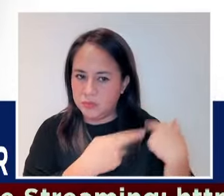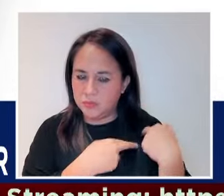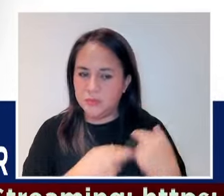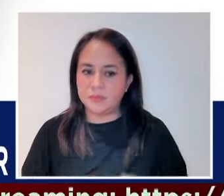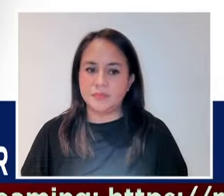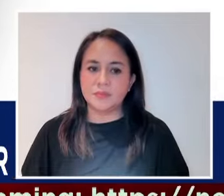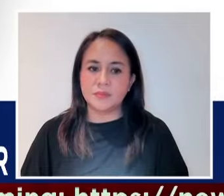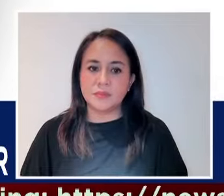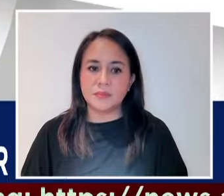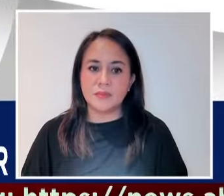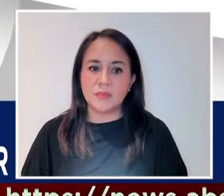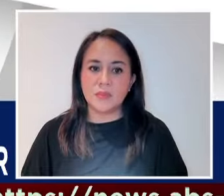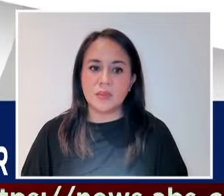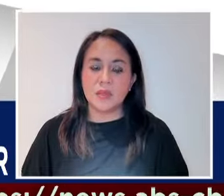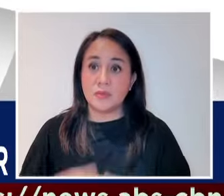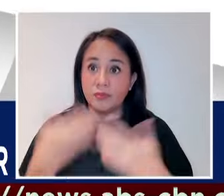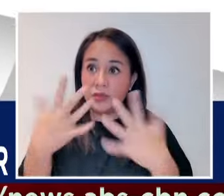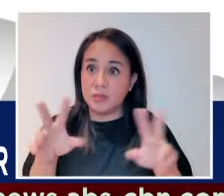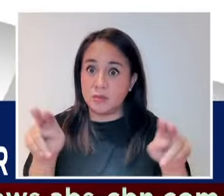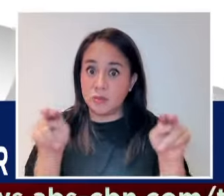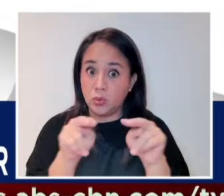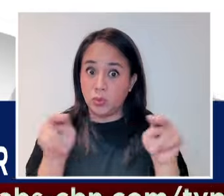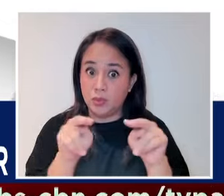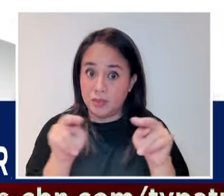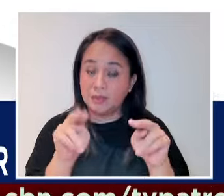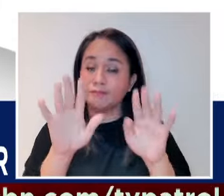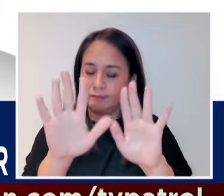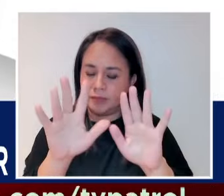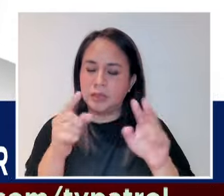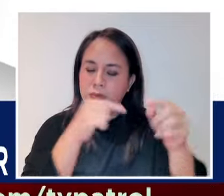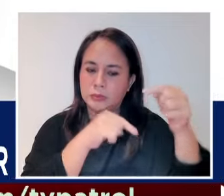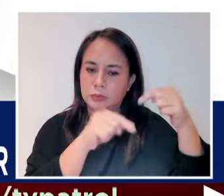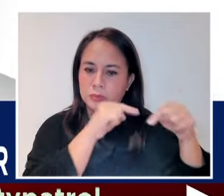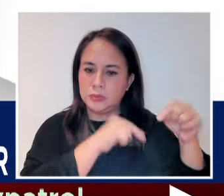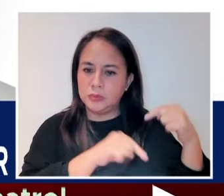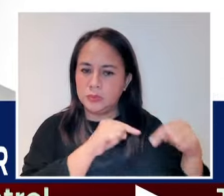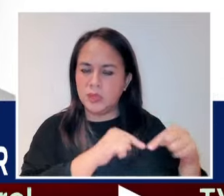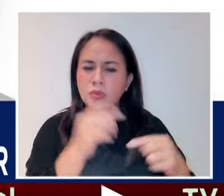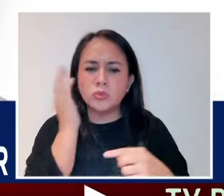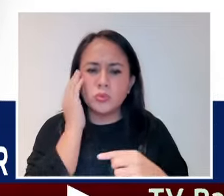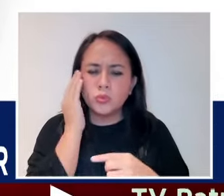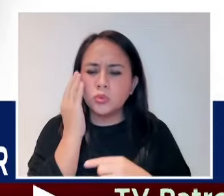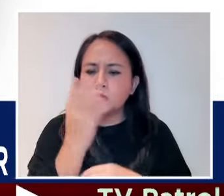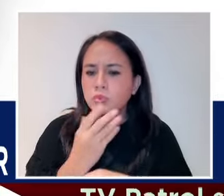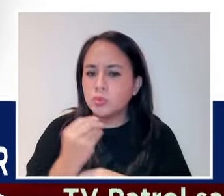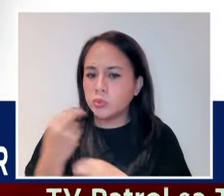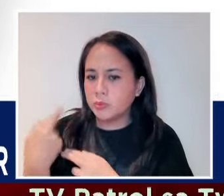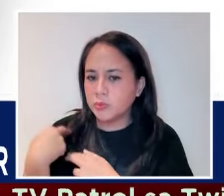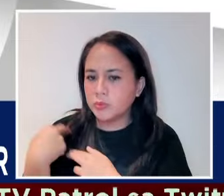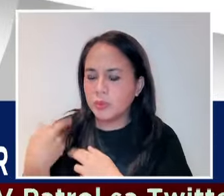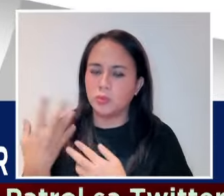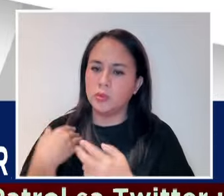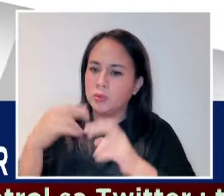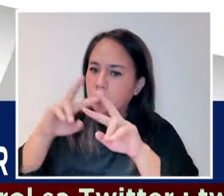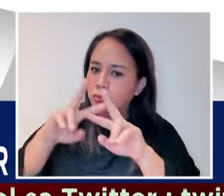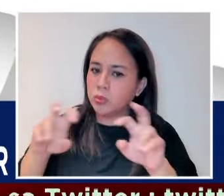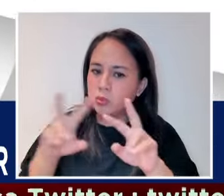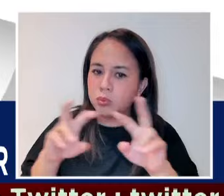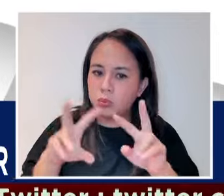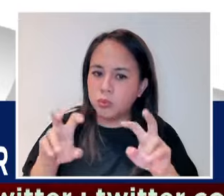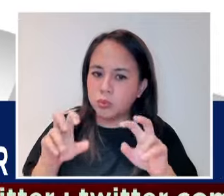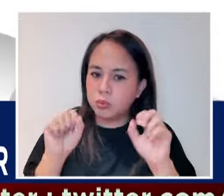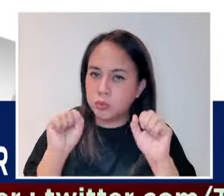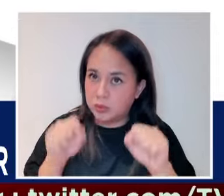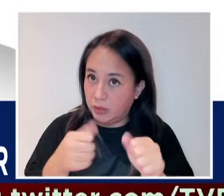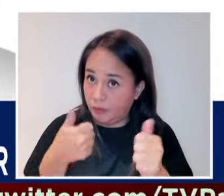Once na everything normalized, babalikan namin yung mga yan at aalamin namin ngayon, imbestigan namin. Were they able to